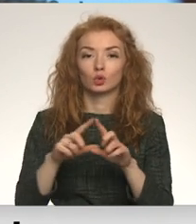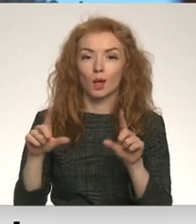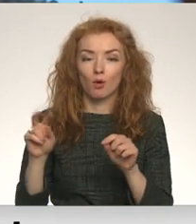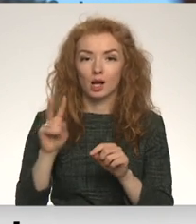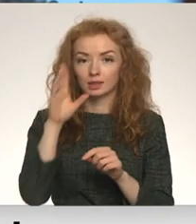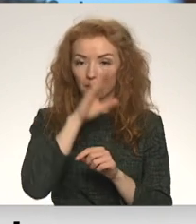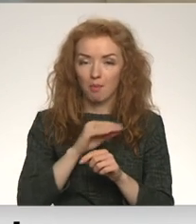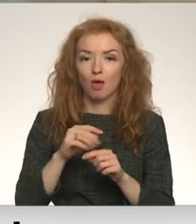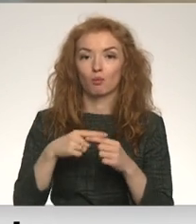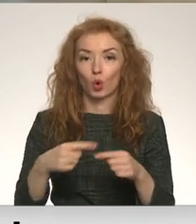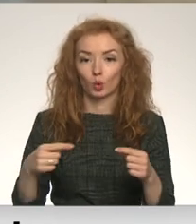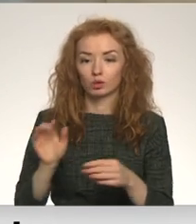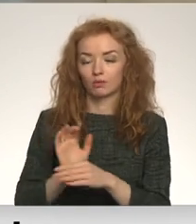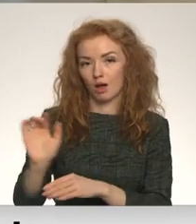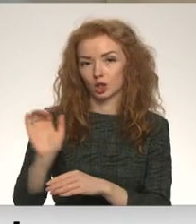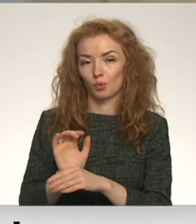eksportēt.